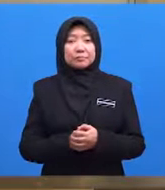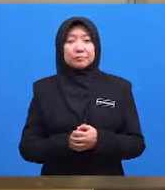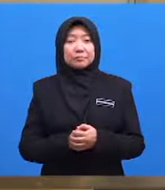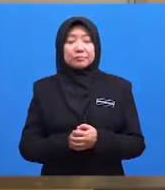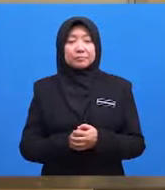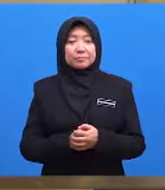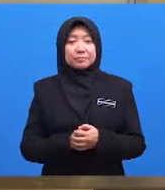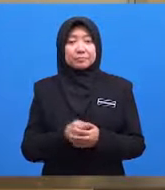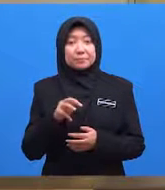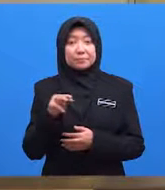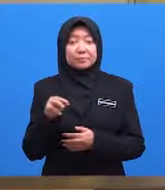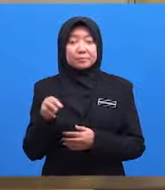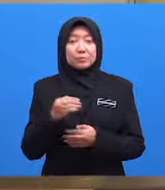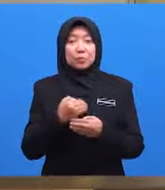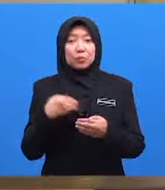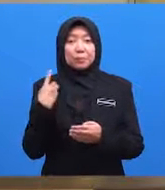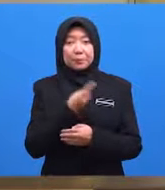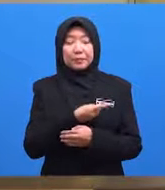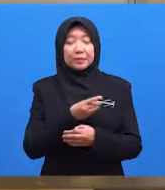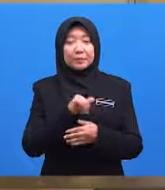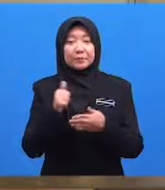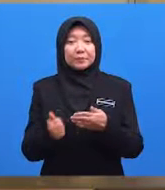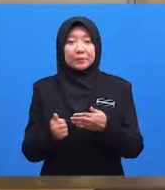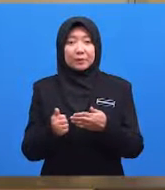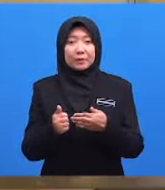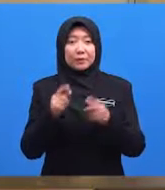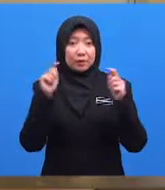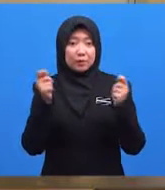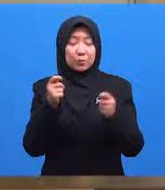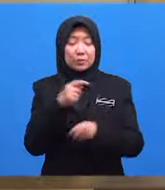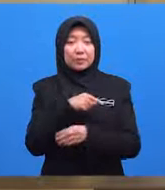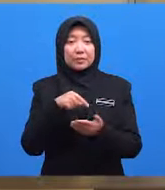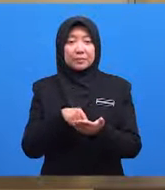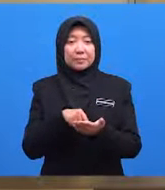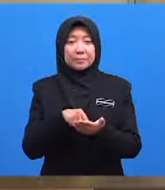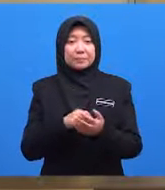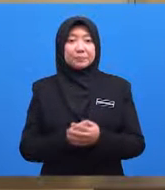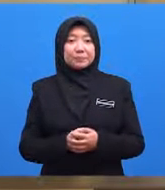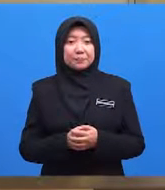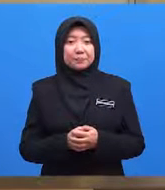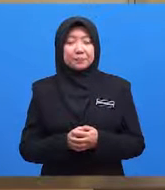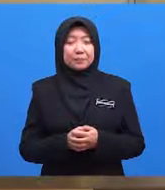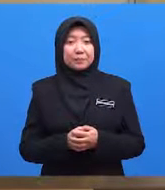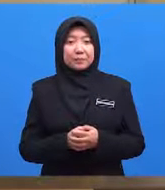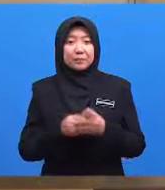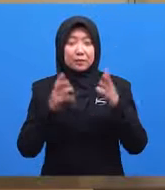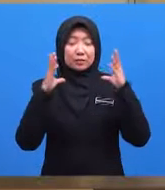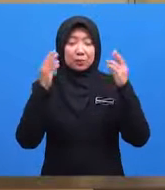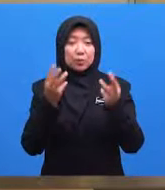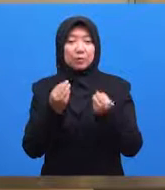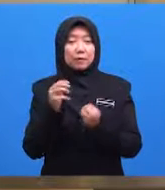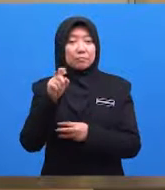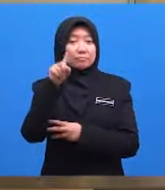murid-murid, sebelum kita mengakhiri episod hari ini, cikgu akan ajukan beberapa